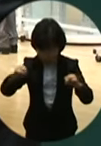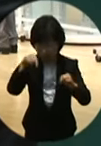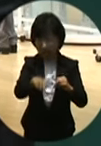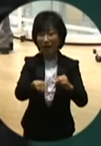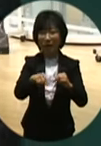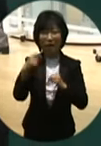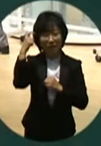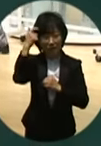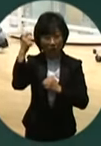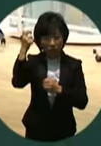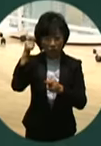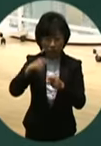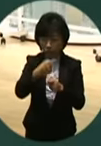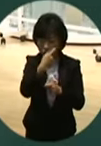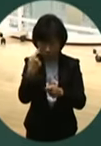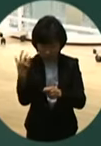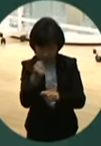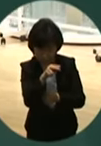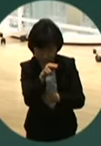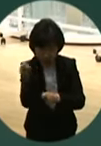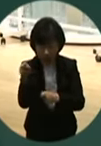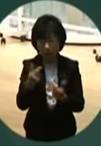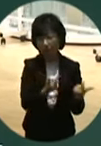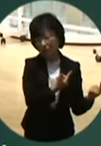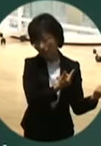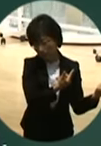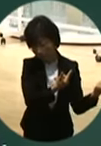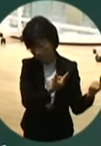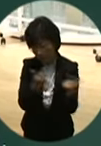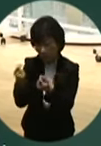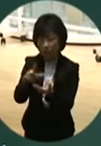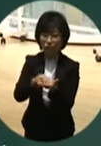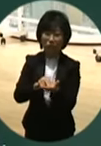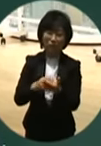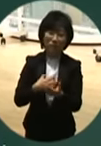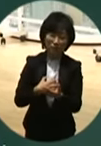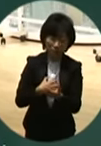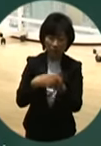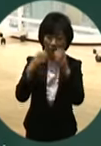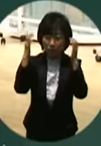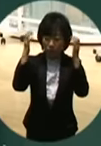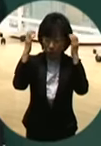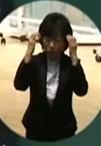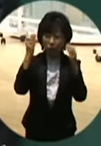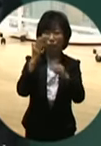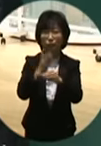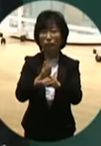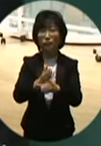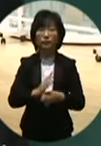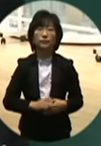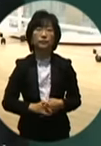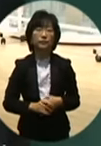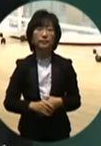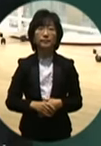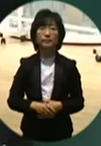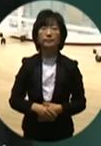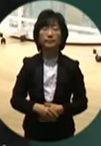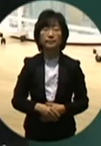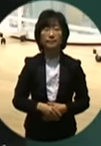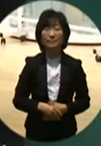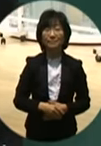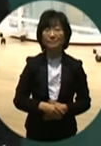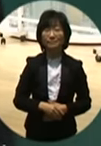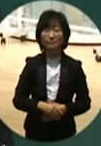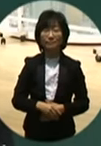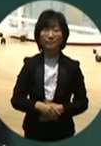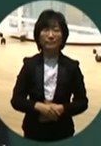영적인 눈을 뜨고 보면 똑같은 문제에 시달리고 있습니다. When you open your spiritual eyes, everyone's suffering from the exactly same problem. 그러면 하나님이